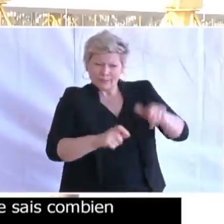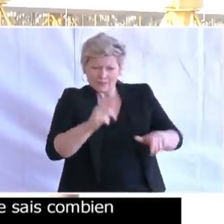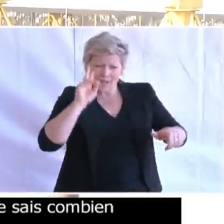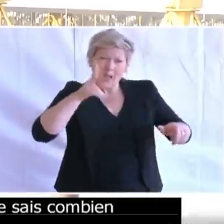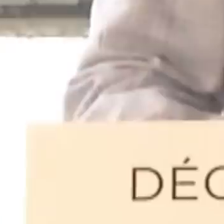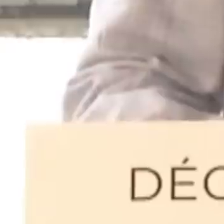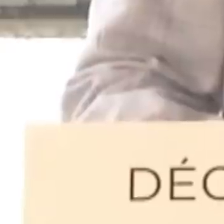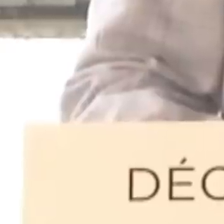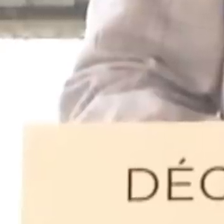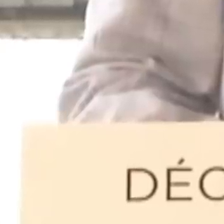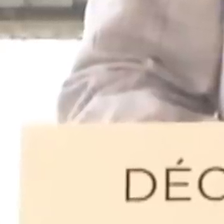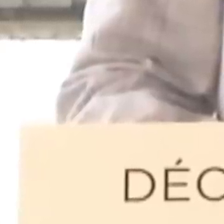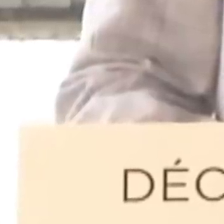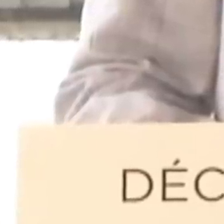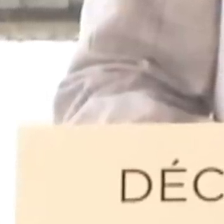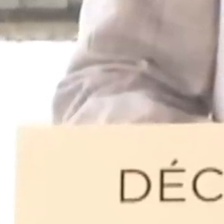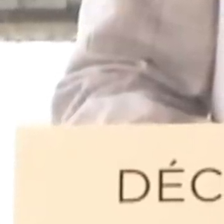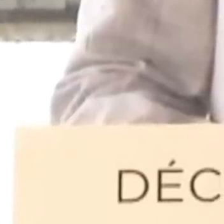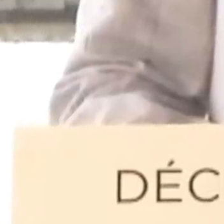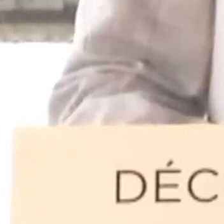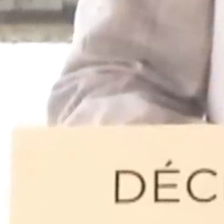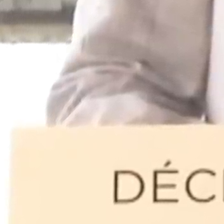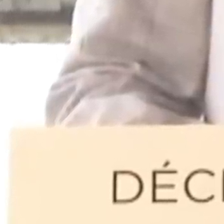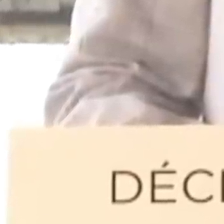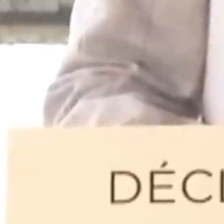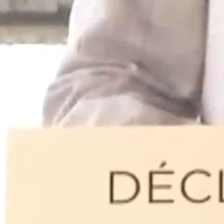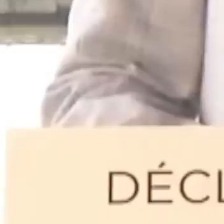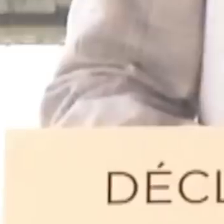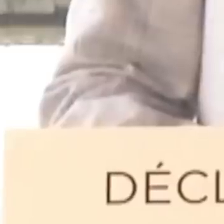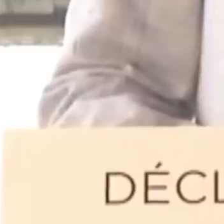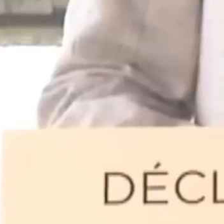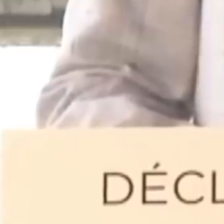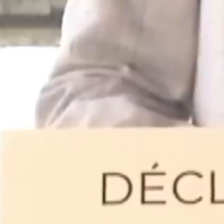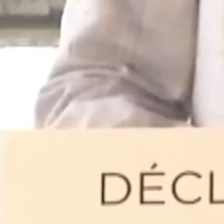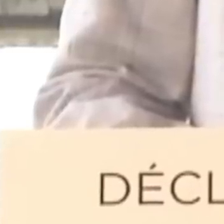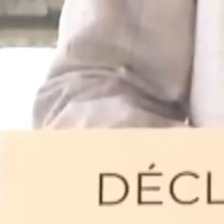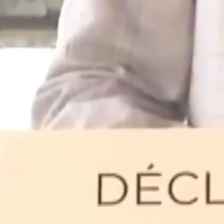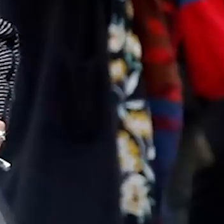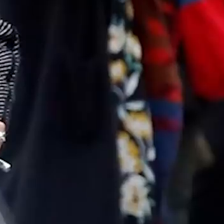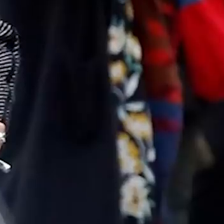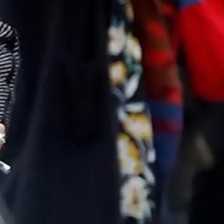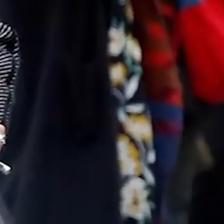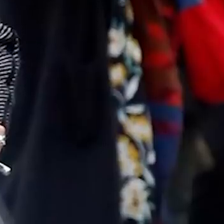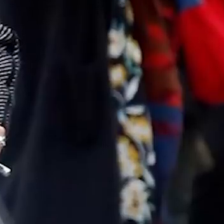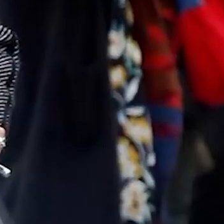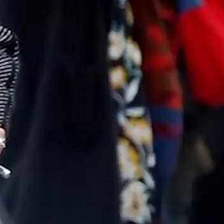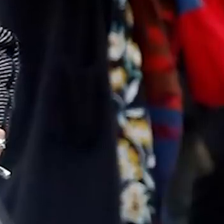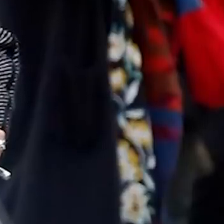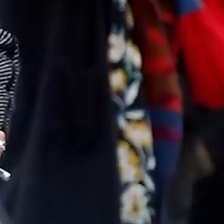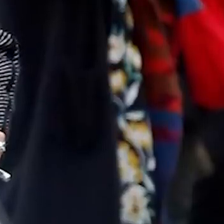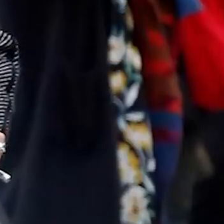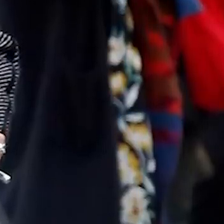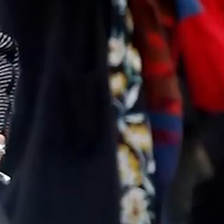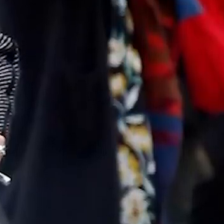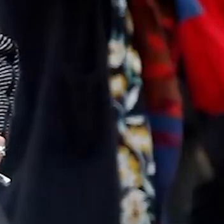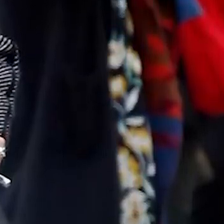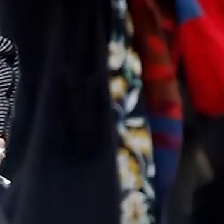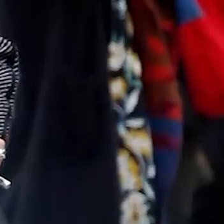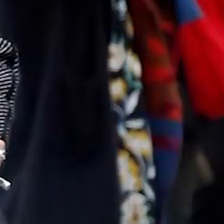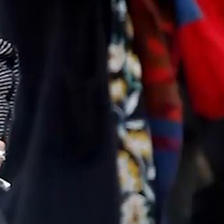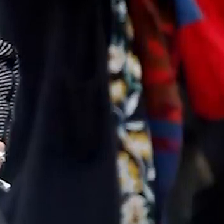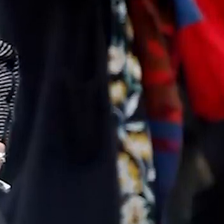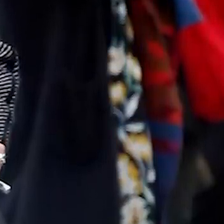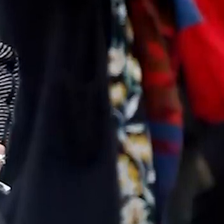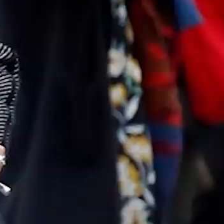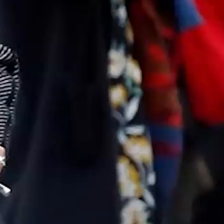nos habitudes. Évidemment, grosse référence au transport à Paris, bien évidemment, les pistes cyclables, les voies de bus, la piétonnisation des berges de Seine, évidemment, voilà, les